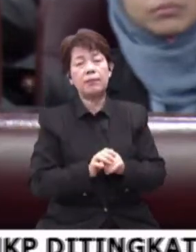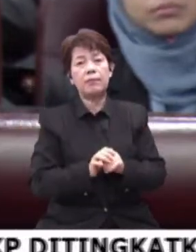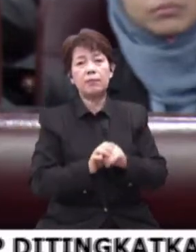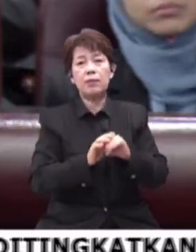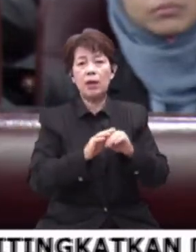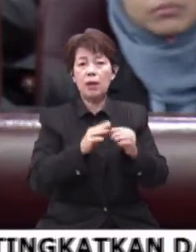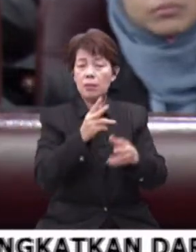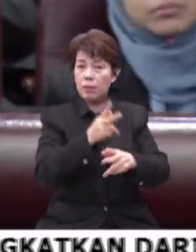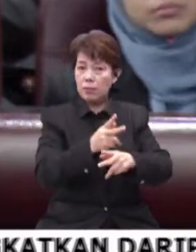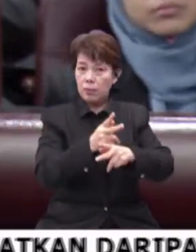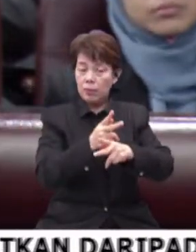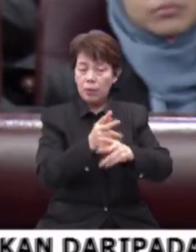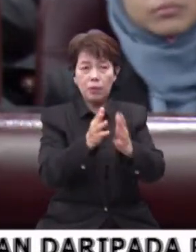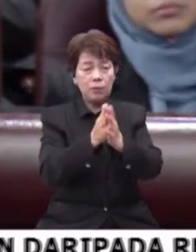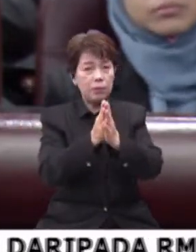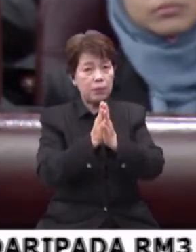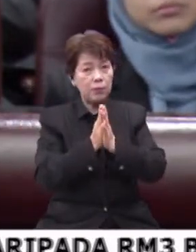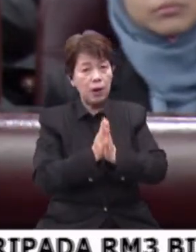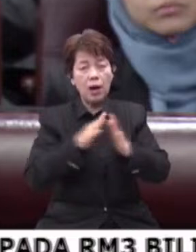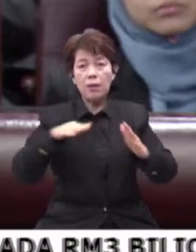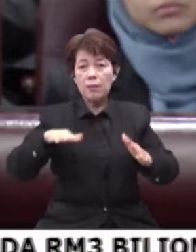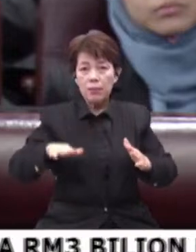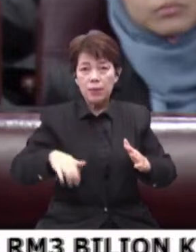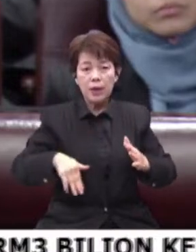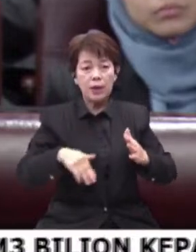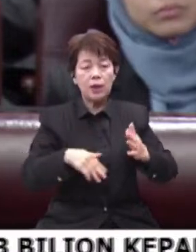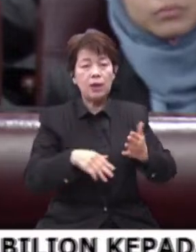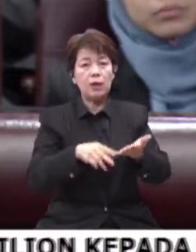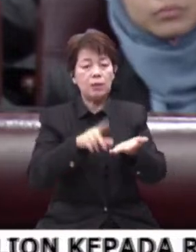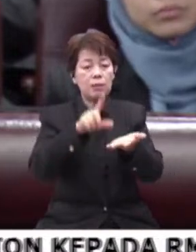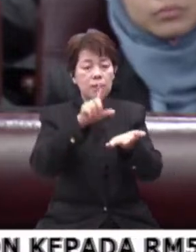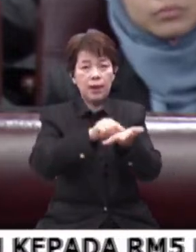belum cetak jadi yang belum dapat itu